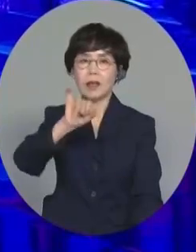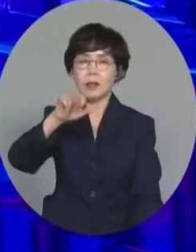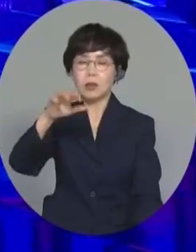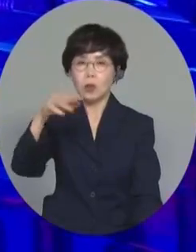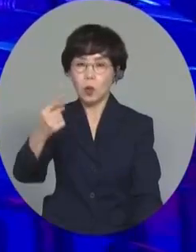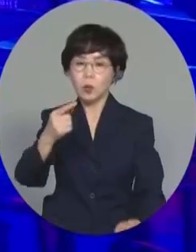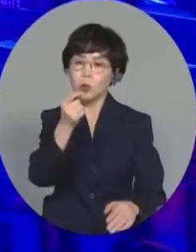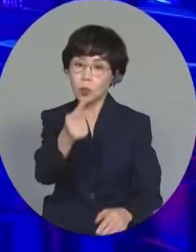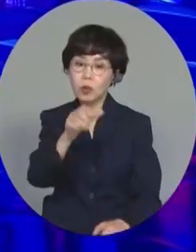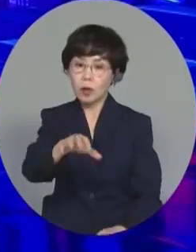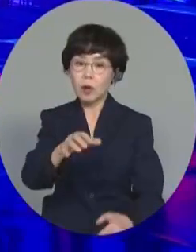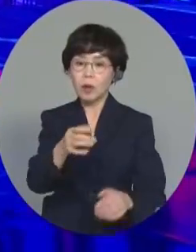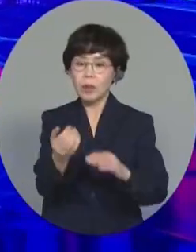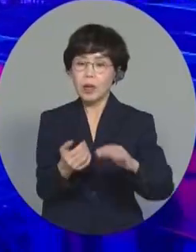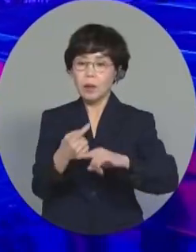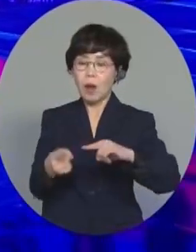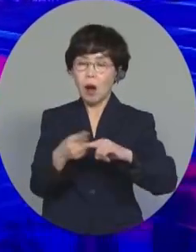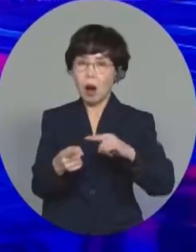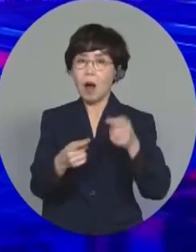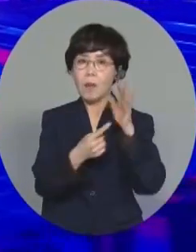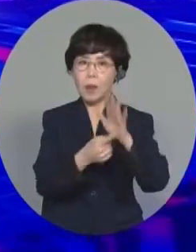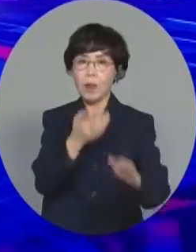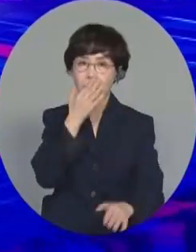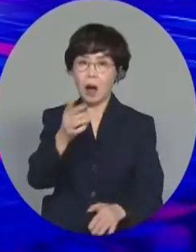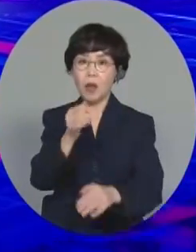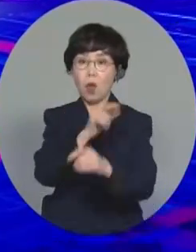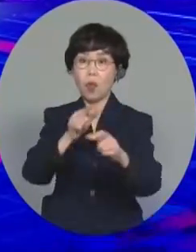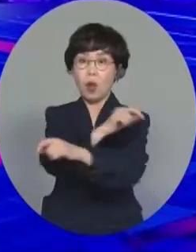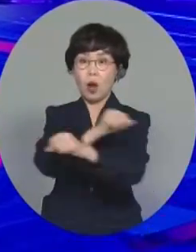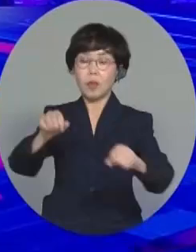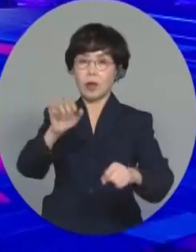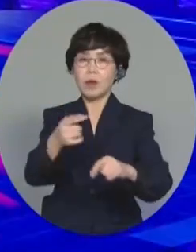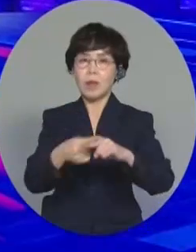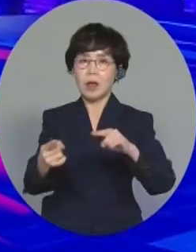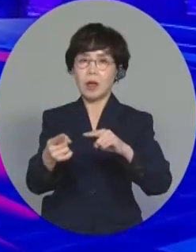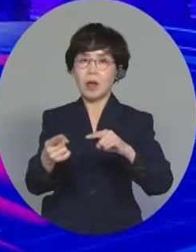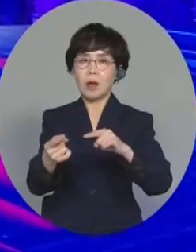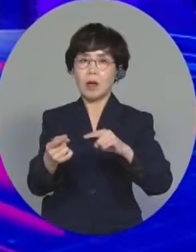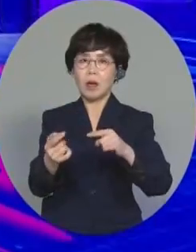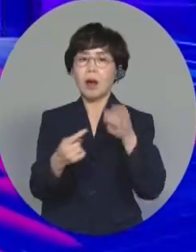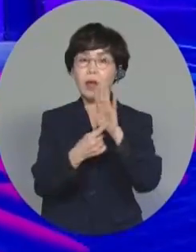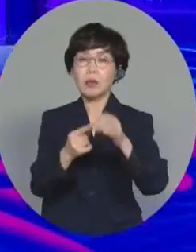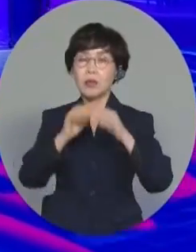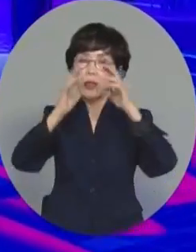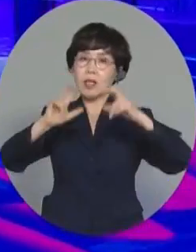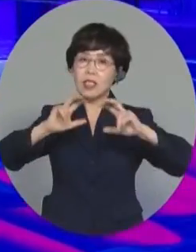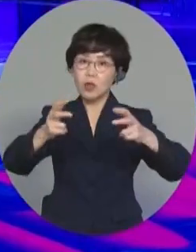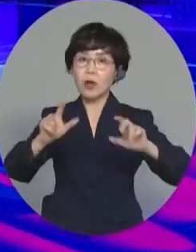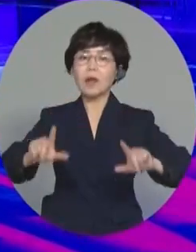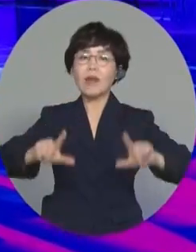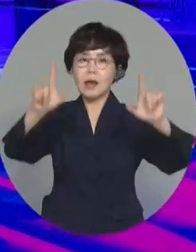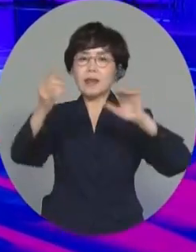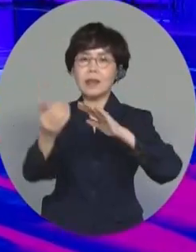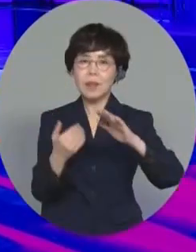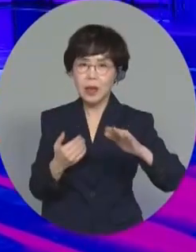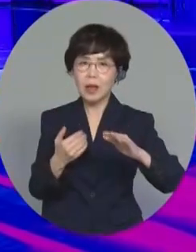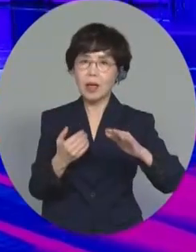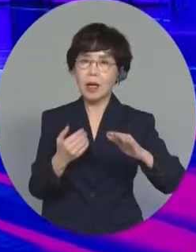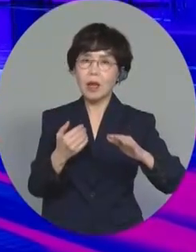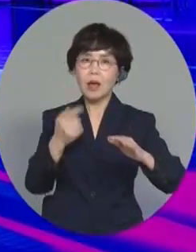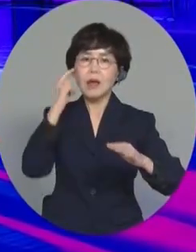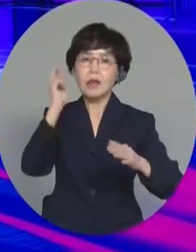예측도 가능합니다. 이러한 모든 것들을 다 통합시켜서 전체 지구의 날씨를 예측할 수 있는 게 바로 새로운